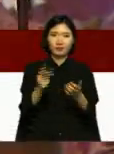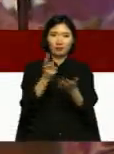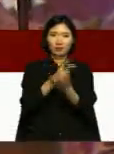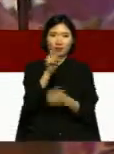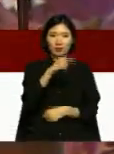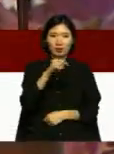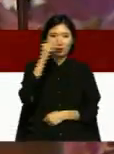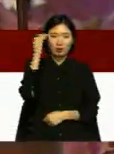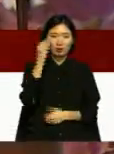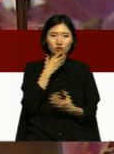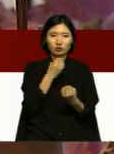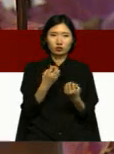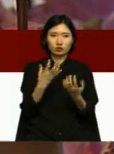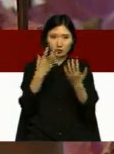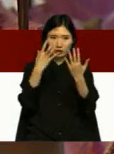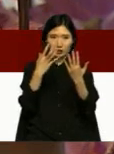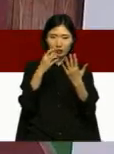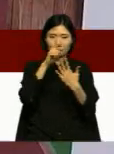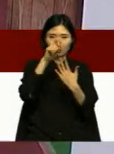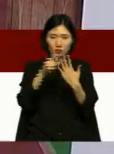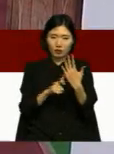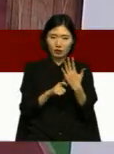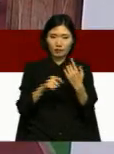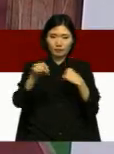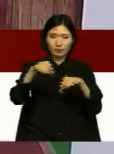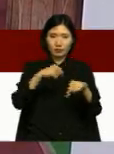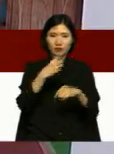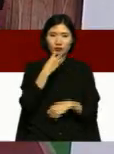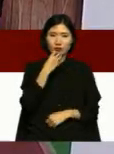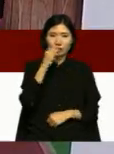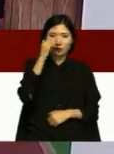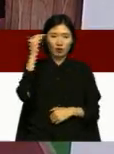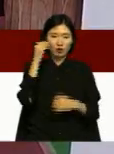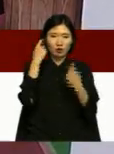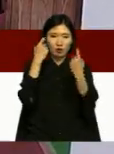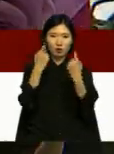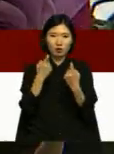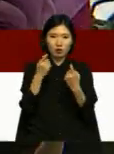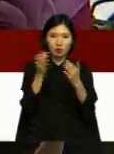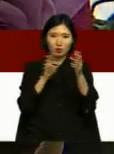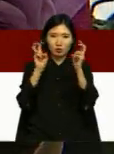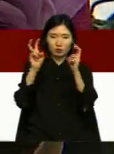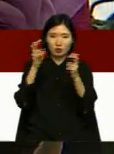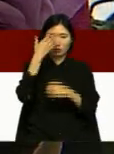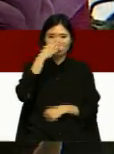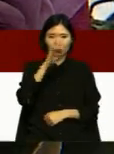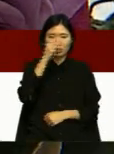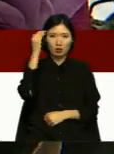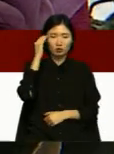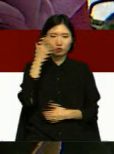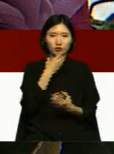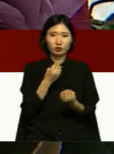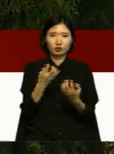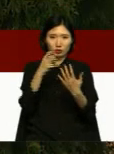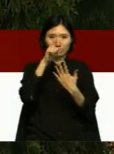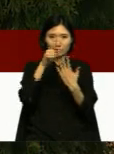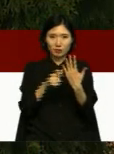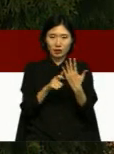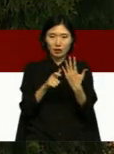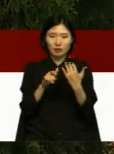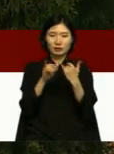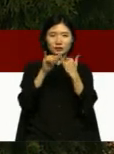사단법인 한국축제콘텐츠협회가 주최하고 서울시, 한국관광공사 등이 후원하는 대한민국